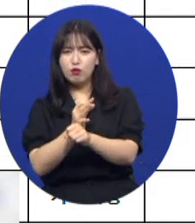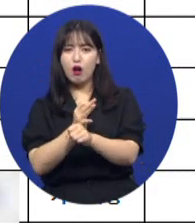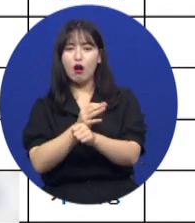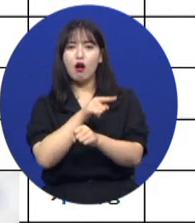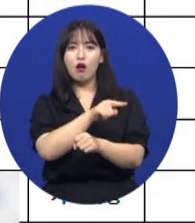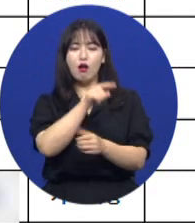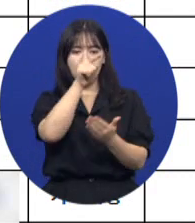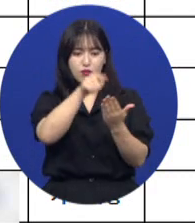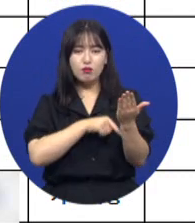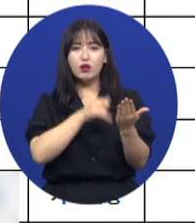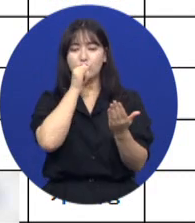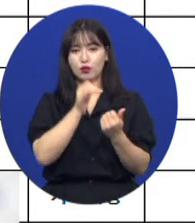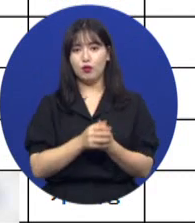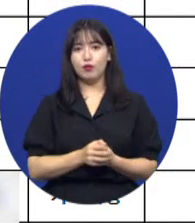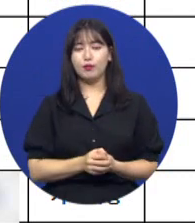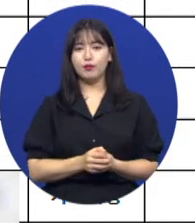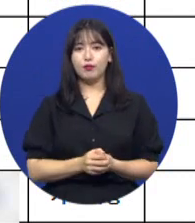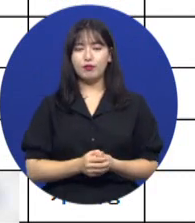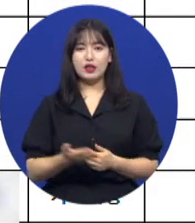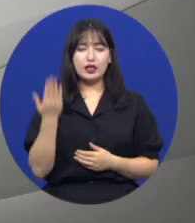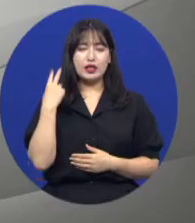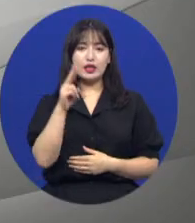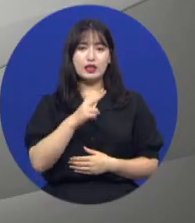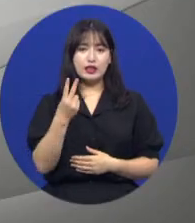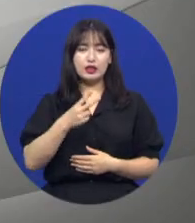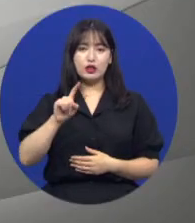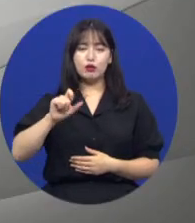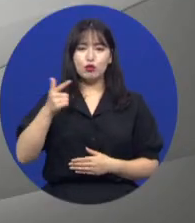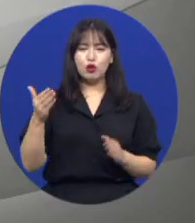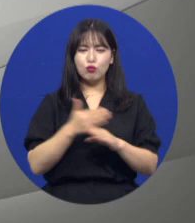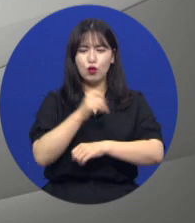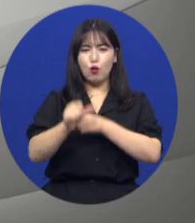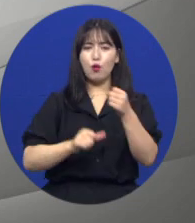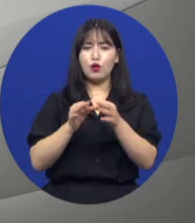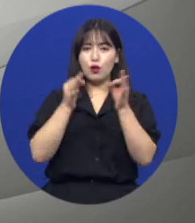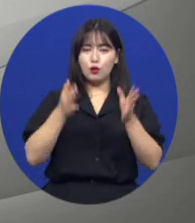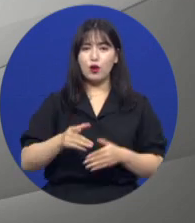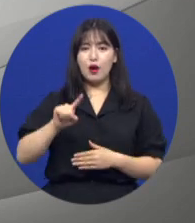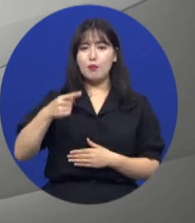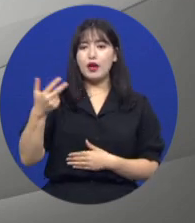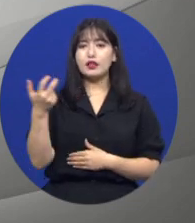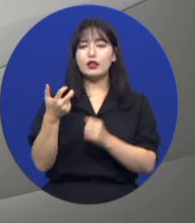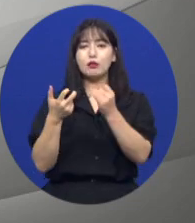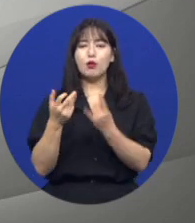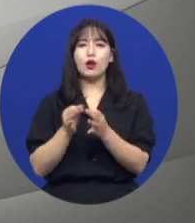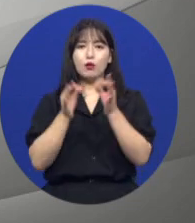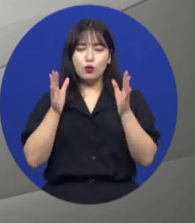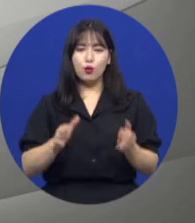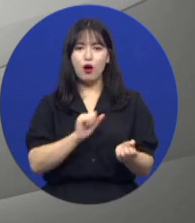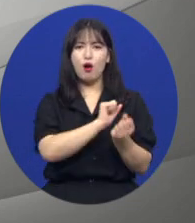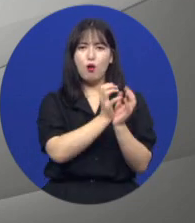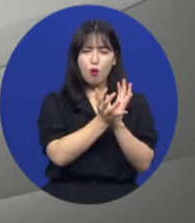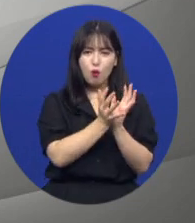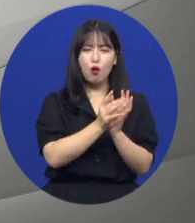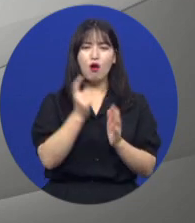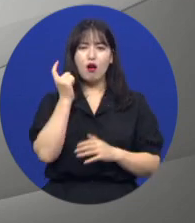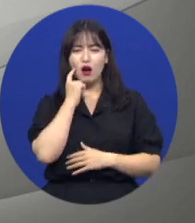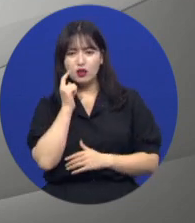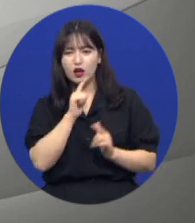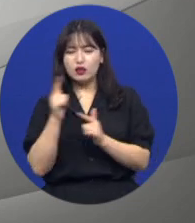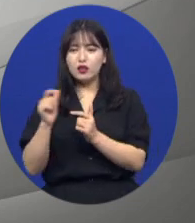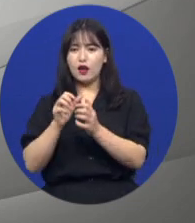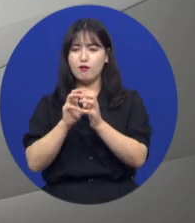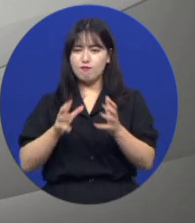발견됩니다 지난 2016년부터 5년 동안 170여 차례에 걸쳐 황과 좋아 꽃다발 등 을